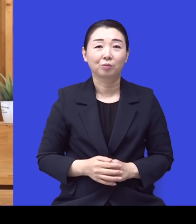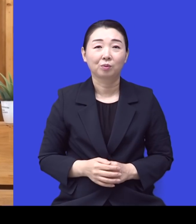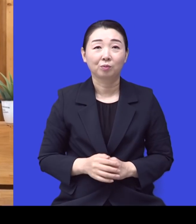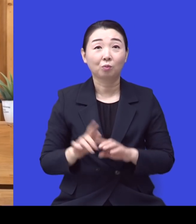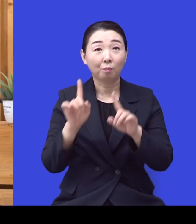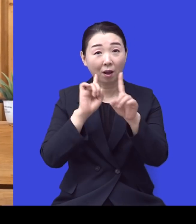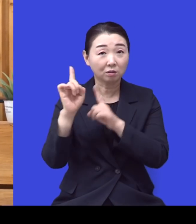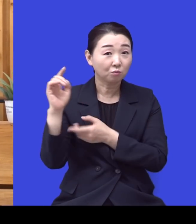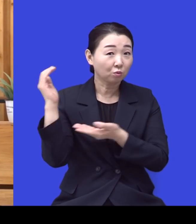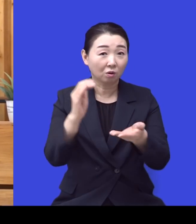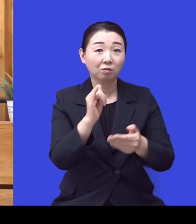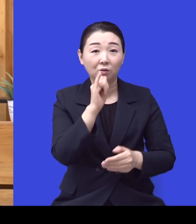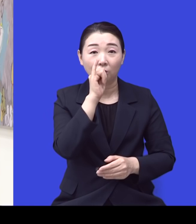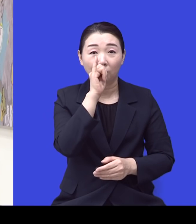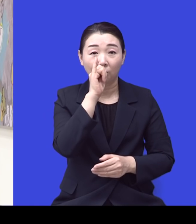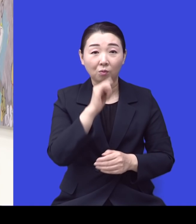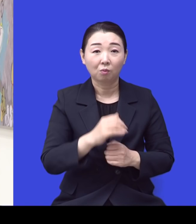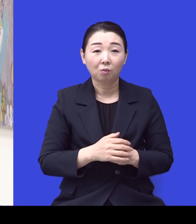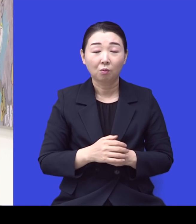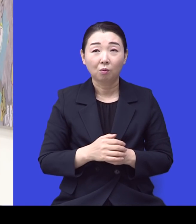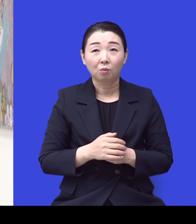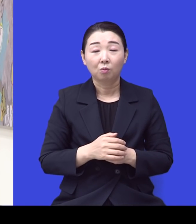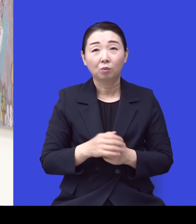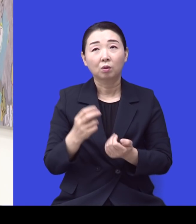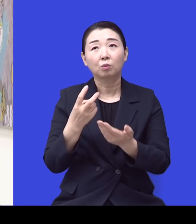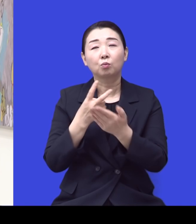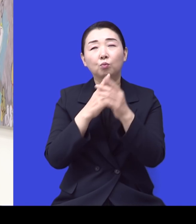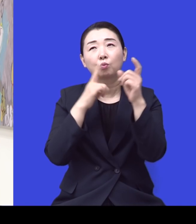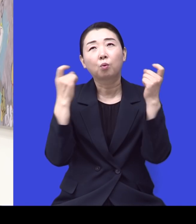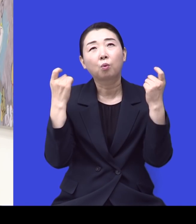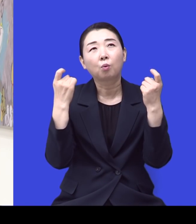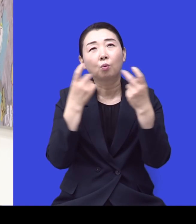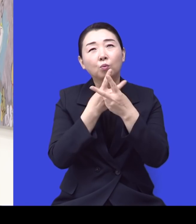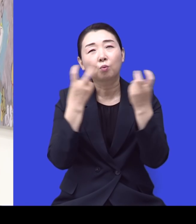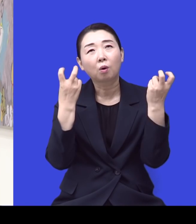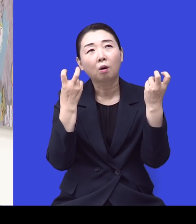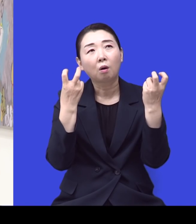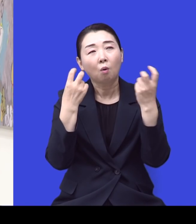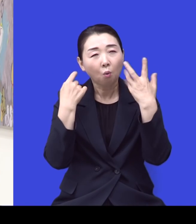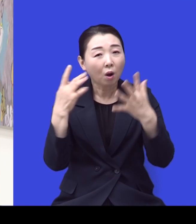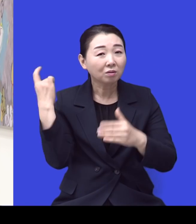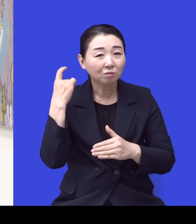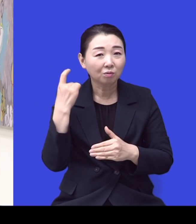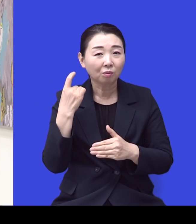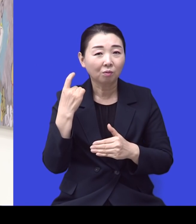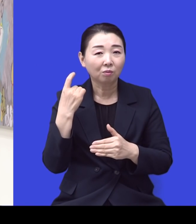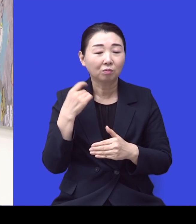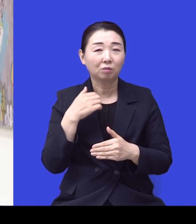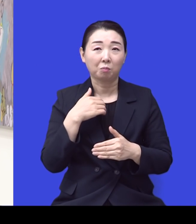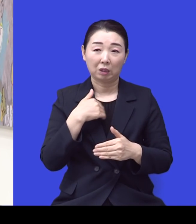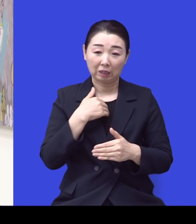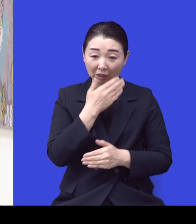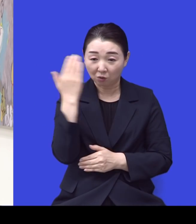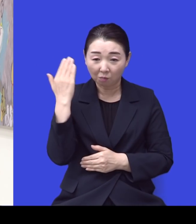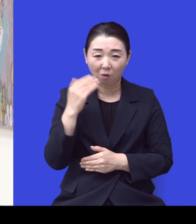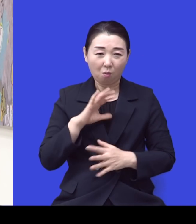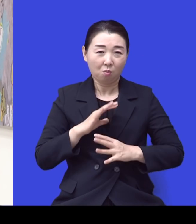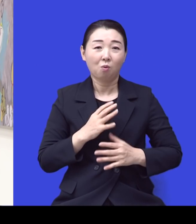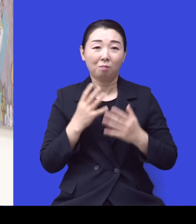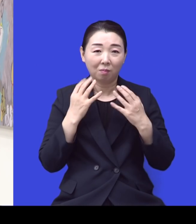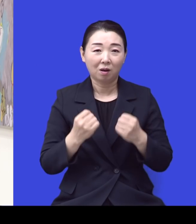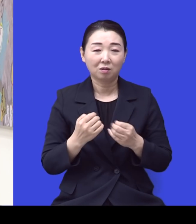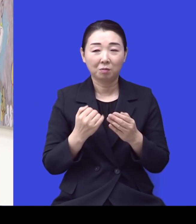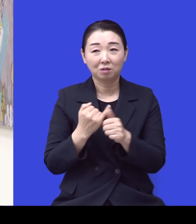말씀을 전하고 어머나. 누웠는데 이게 너무 선명하니까 그래서 제가 그 당시 너무 어리기도 하고 네. 너무 겁이 많고